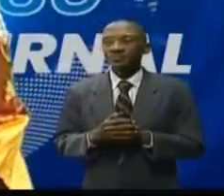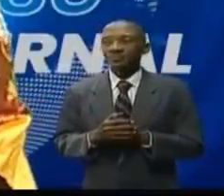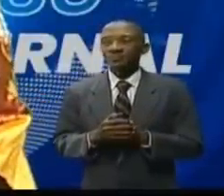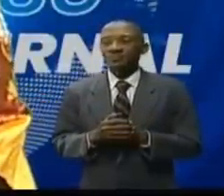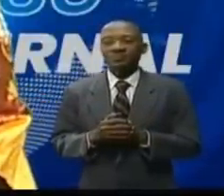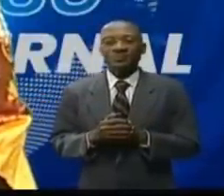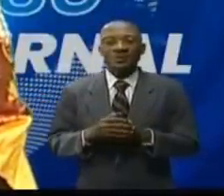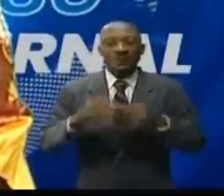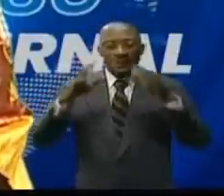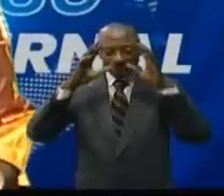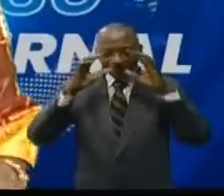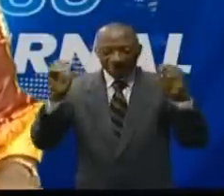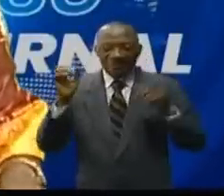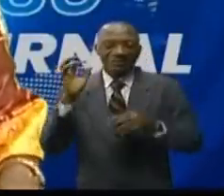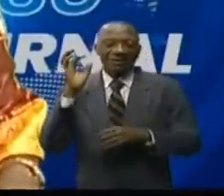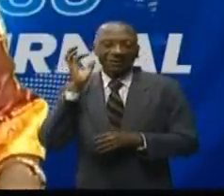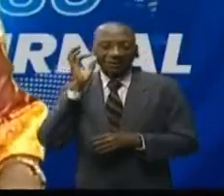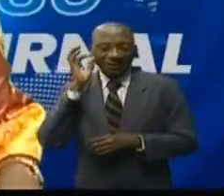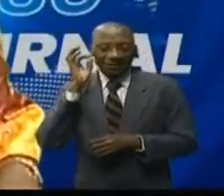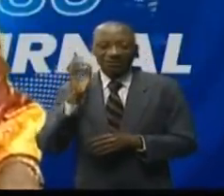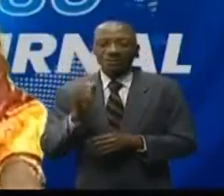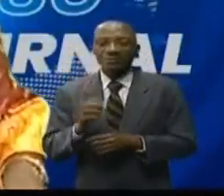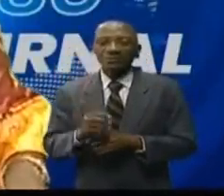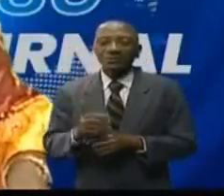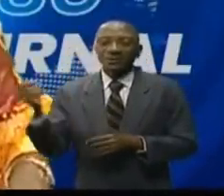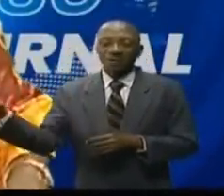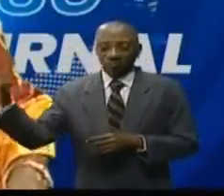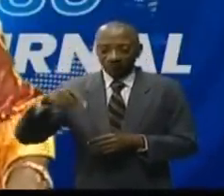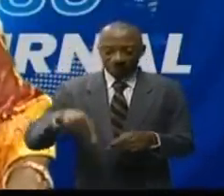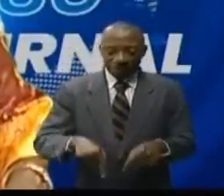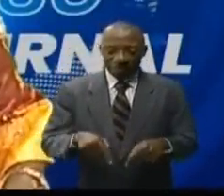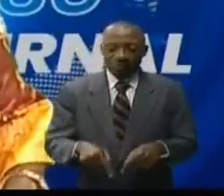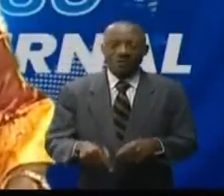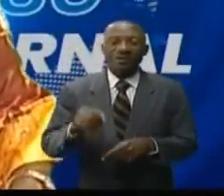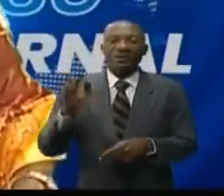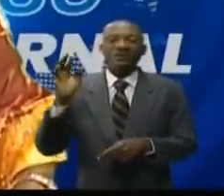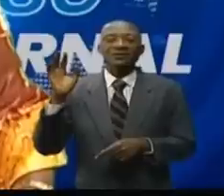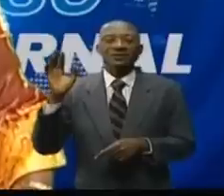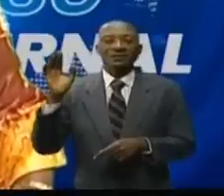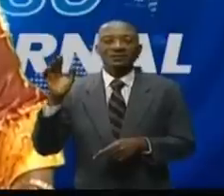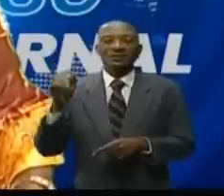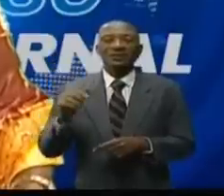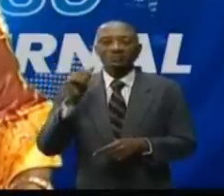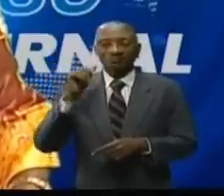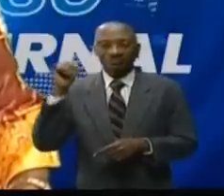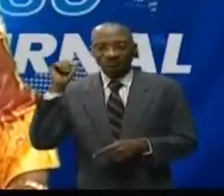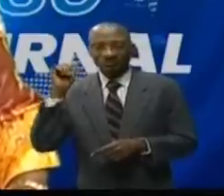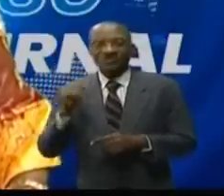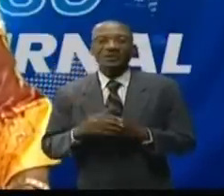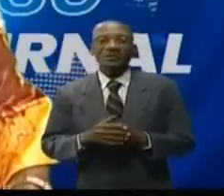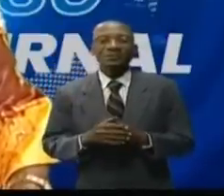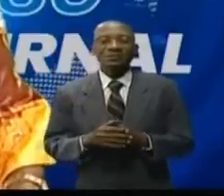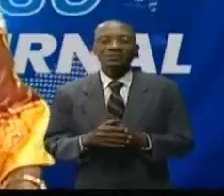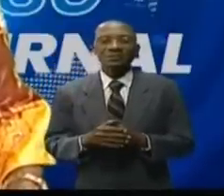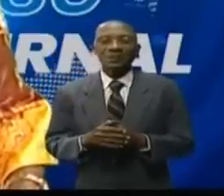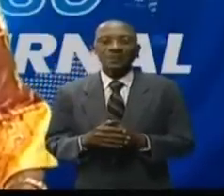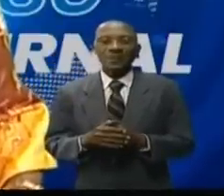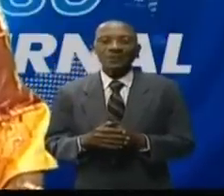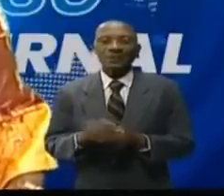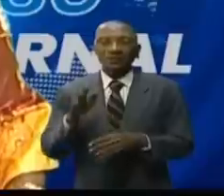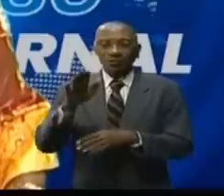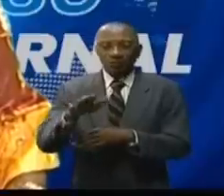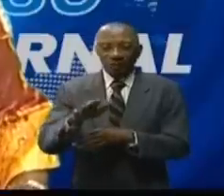Le président kényan William Ruto a quitté Kinshasa ce lundi, peu après l'après-midi, arrivé hier soir pour une visite de